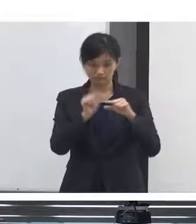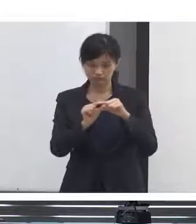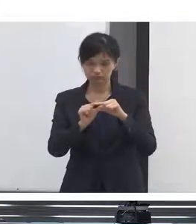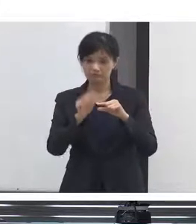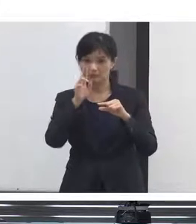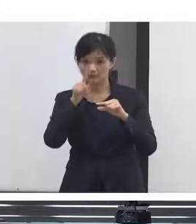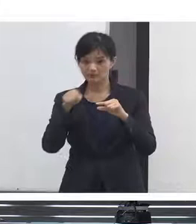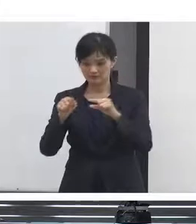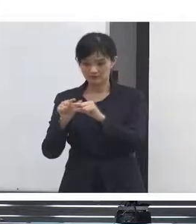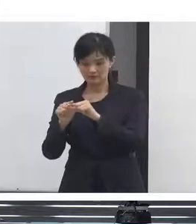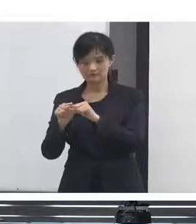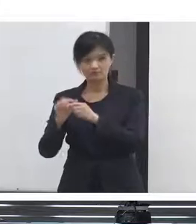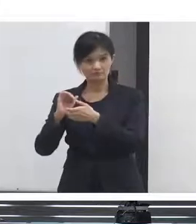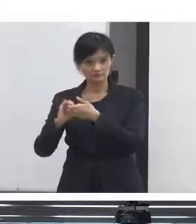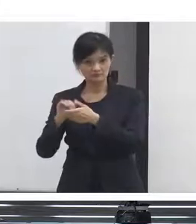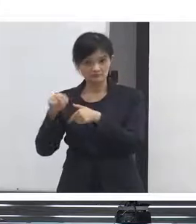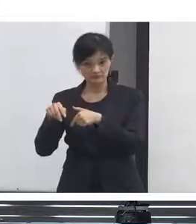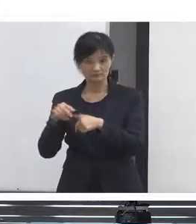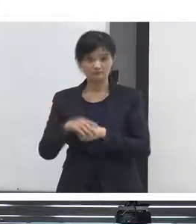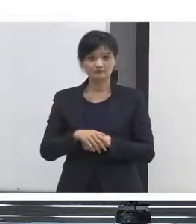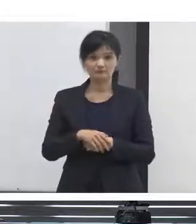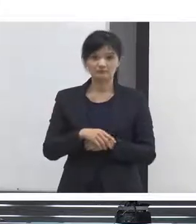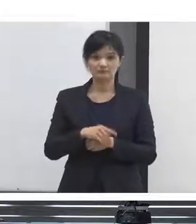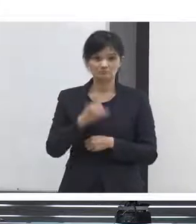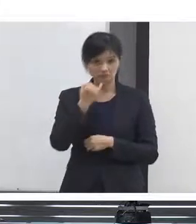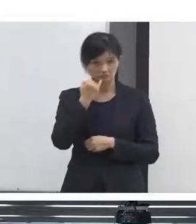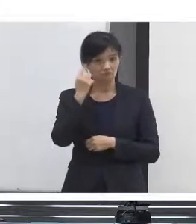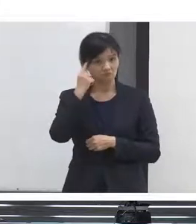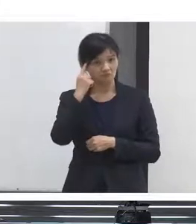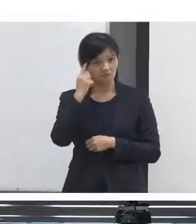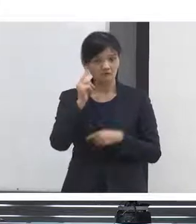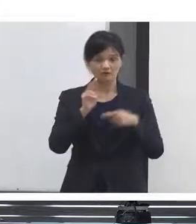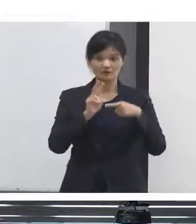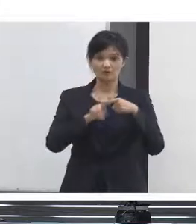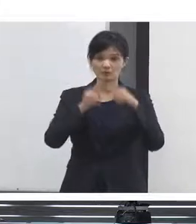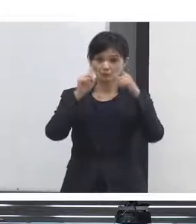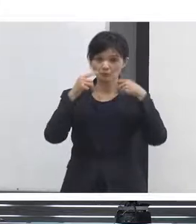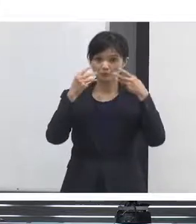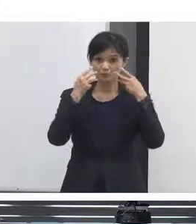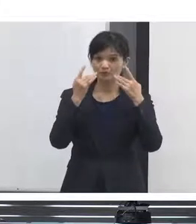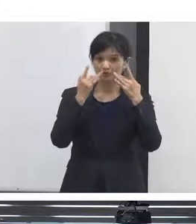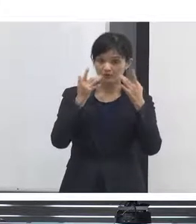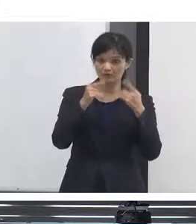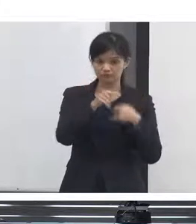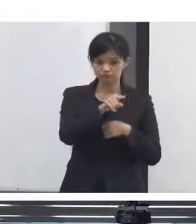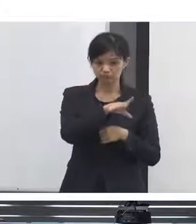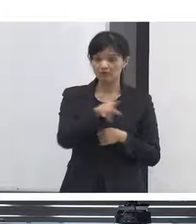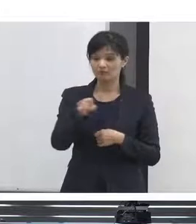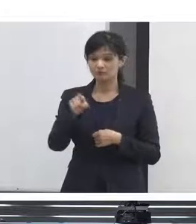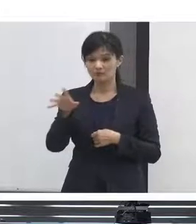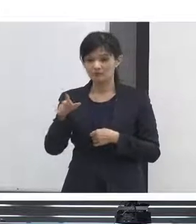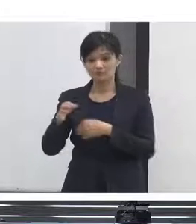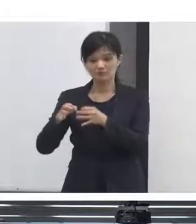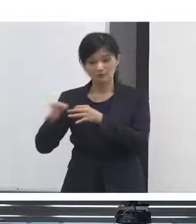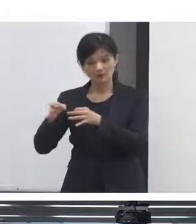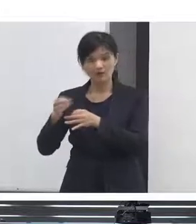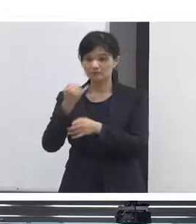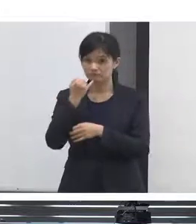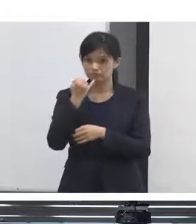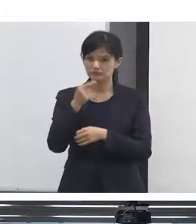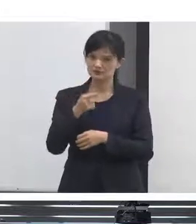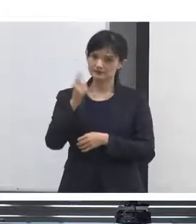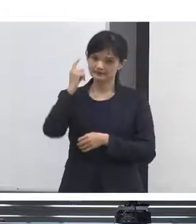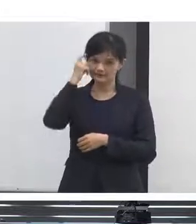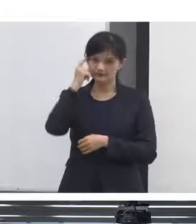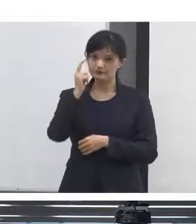点。那韭菜在比库町，也可以说韭菜在比库町被发现啊，也可以说韭菜在比库町被买卖啊。那到底它代表什么